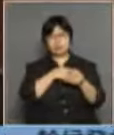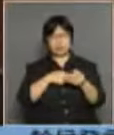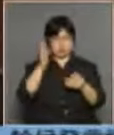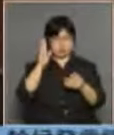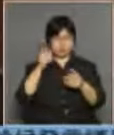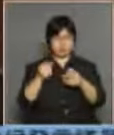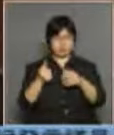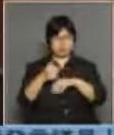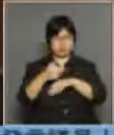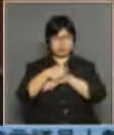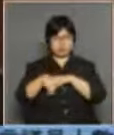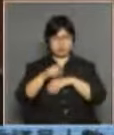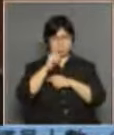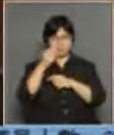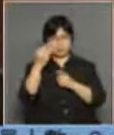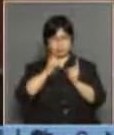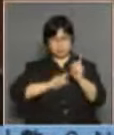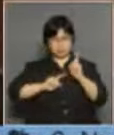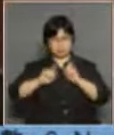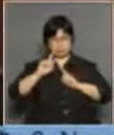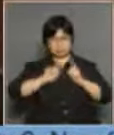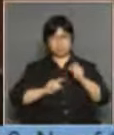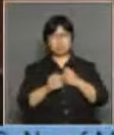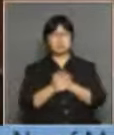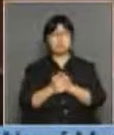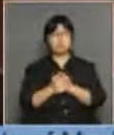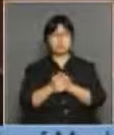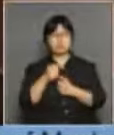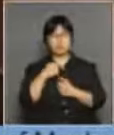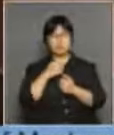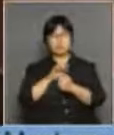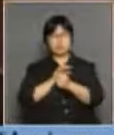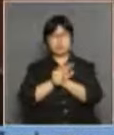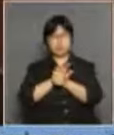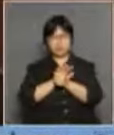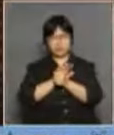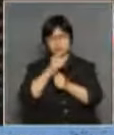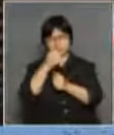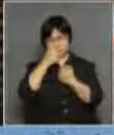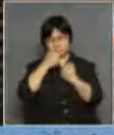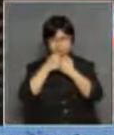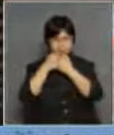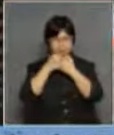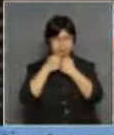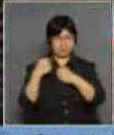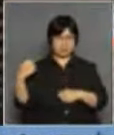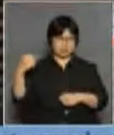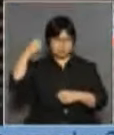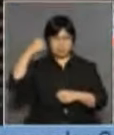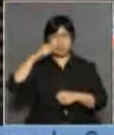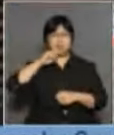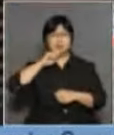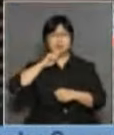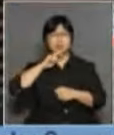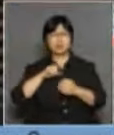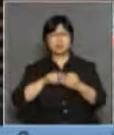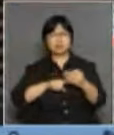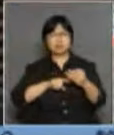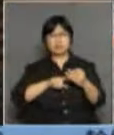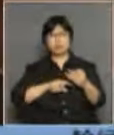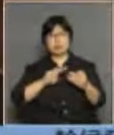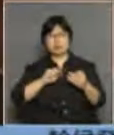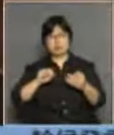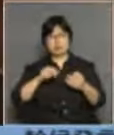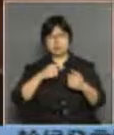面講的三個自由，就是要捍衛香港的競爭力。諾貝爾經濟學獎得